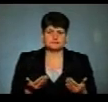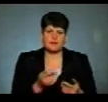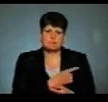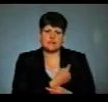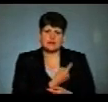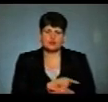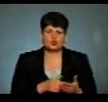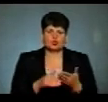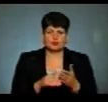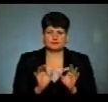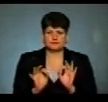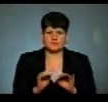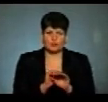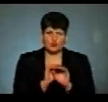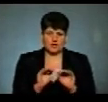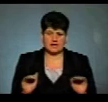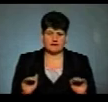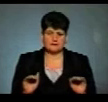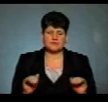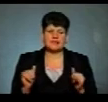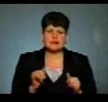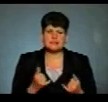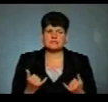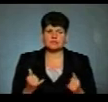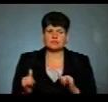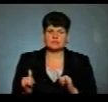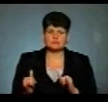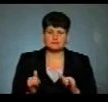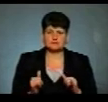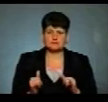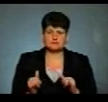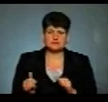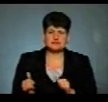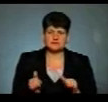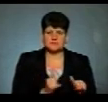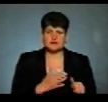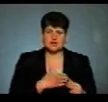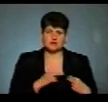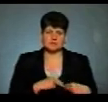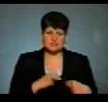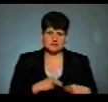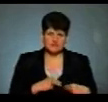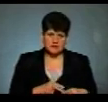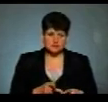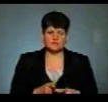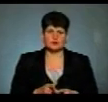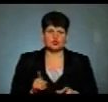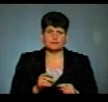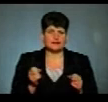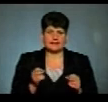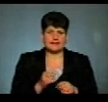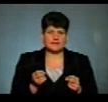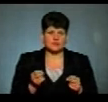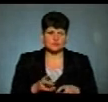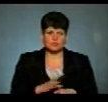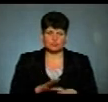медичну допомогу на належному рівні і убезпечувати саме основне наших працівників від ризиків захворіти. Ви говорили, що 8